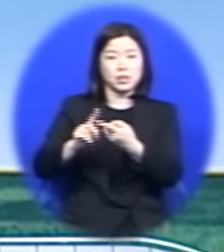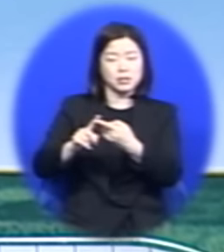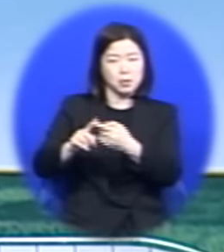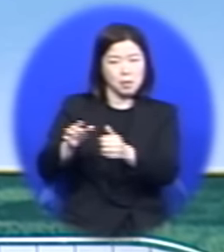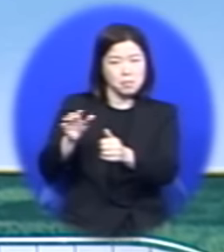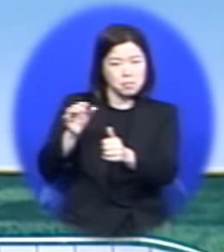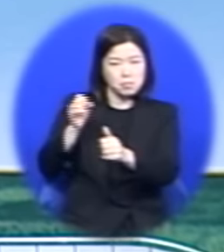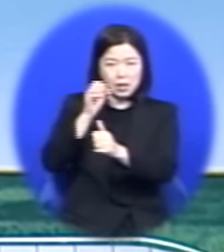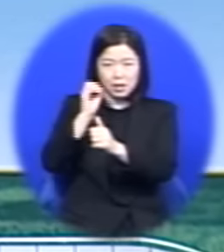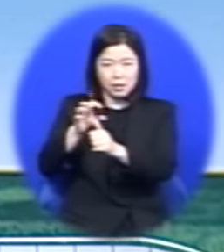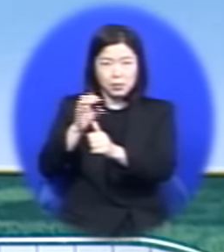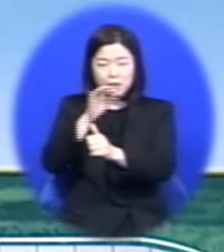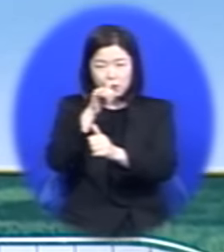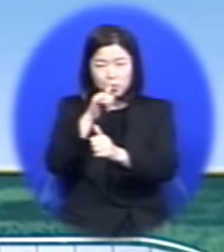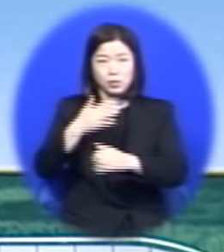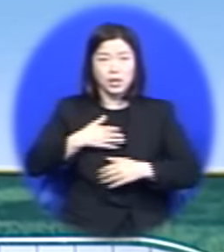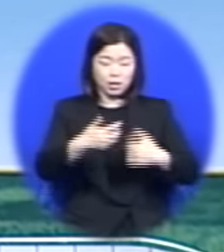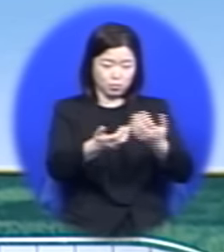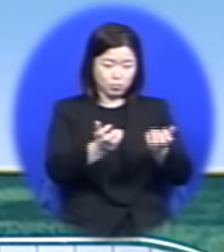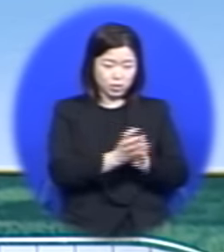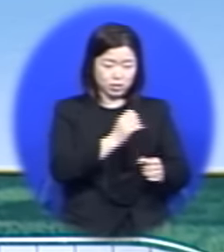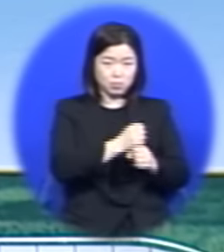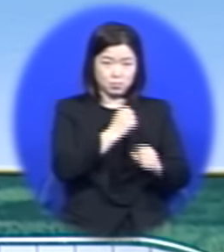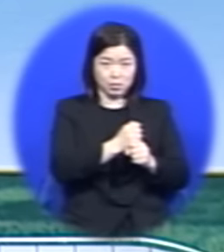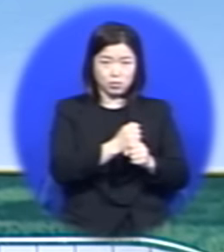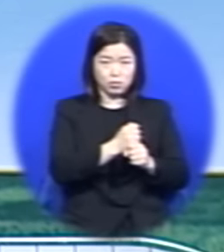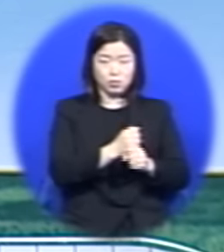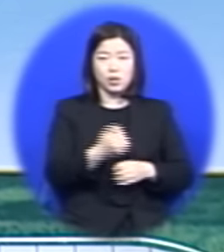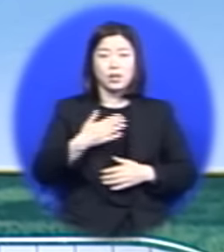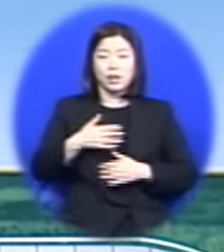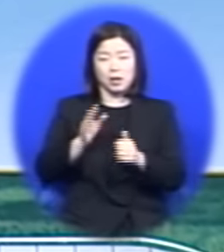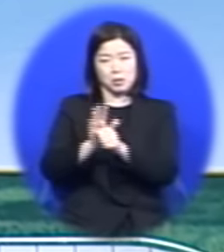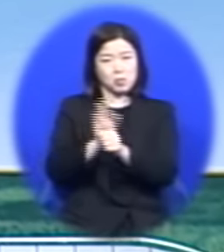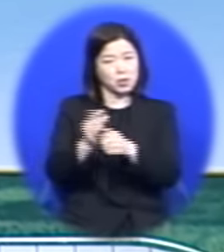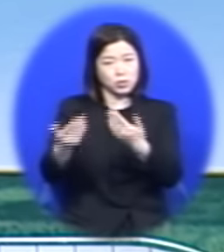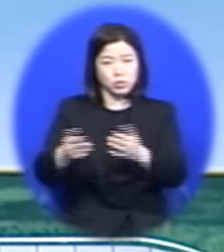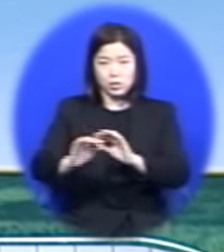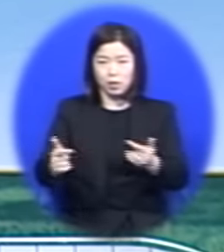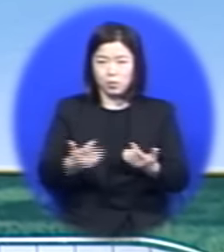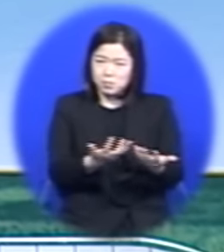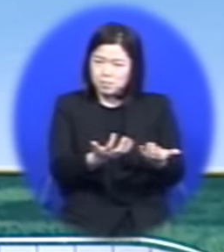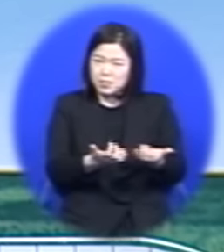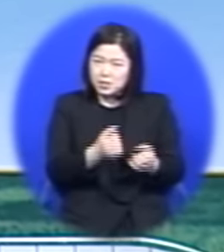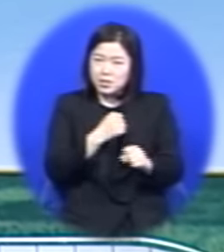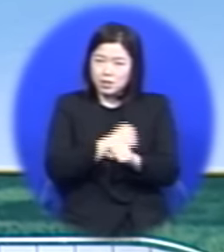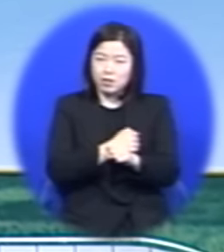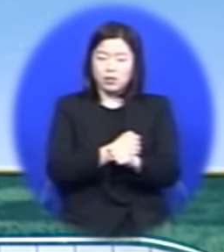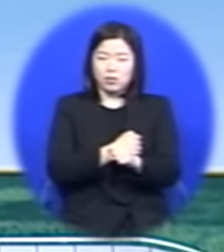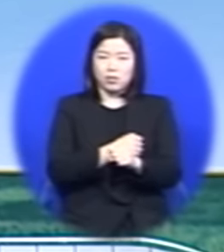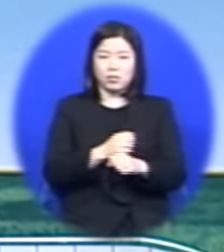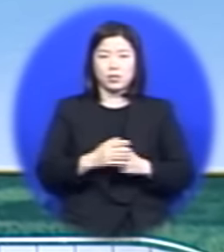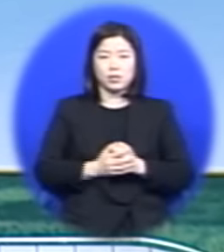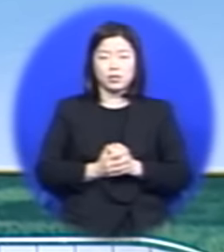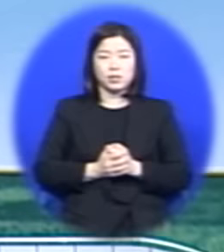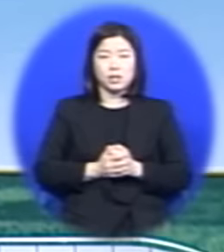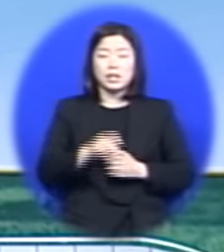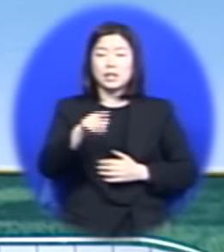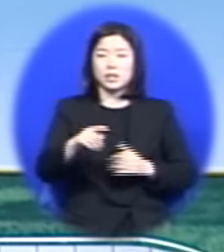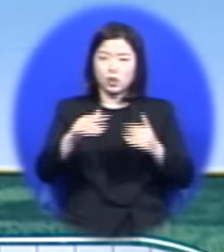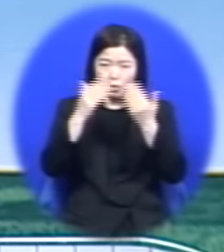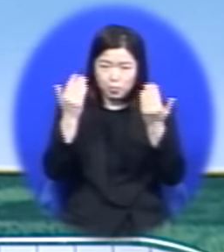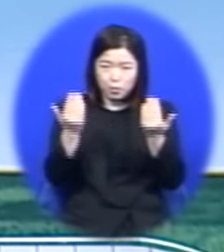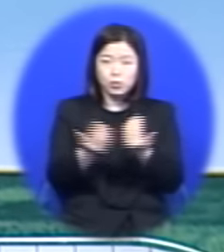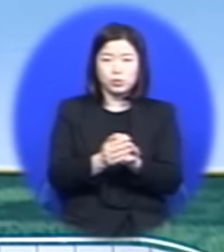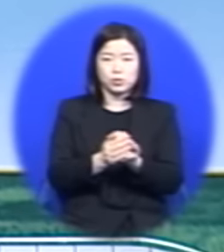비난하고 내가 무리지어서 당을 짓고 내가 협조도 하지도 않고 인색하게 하고 그건 모두